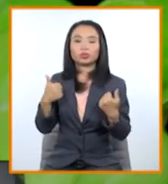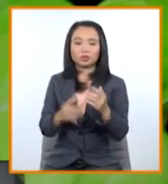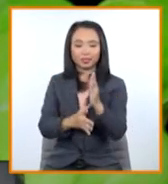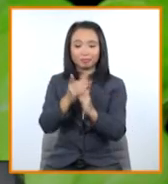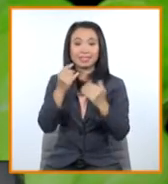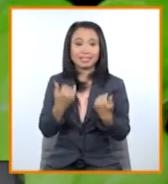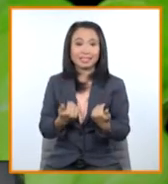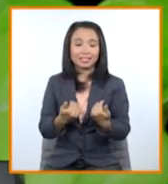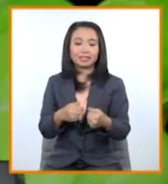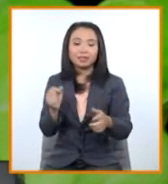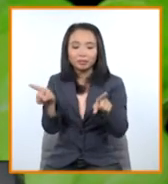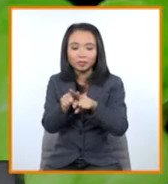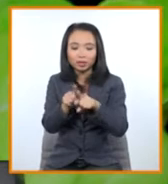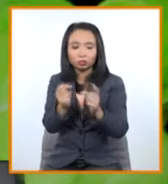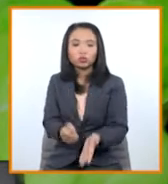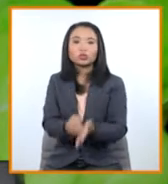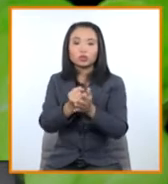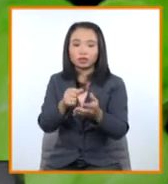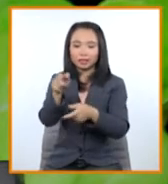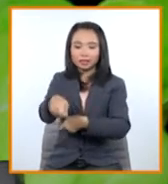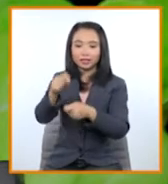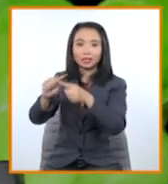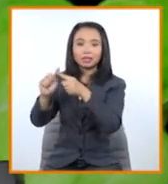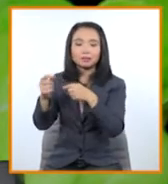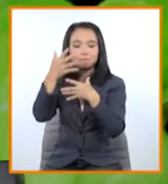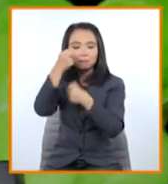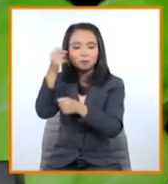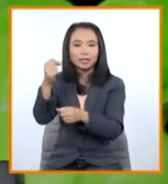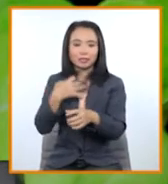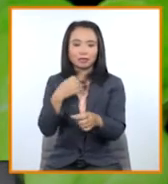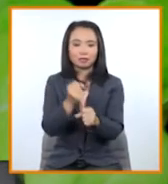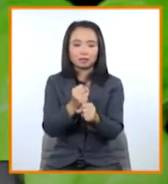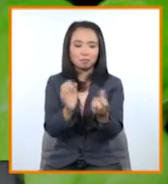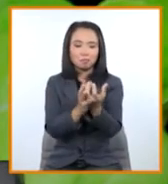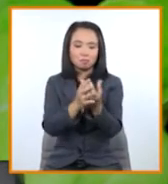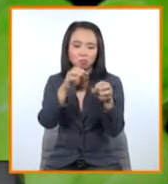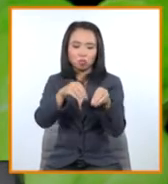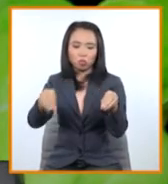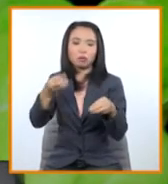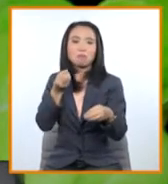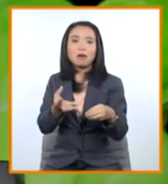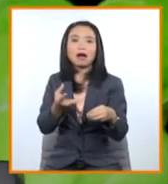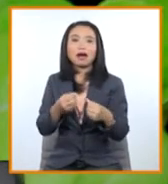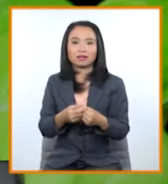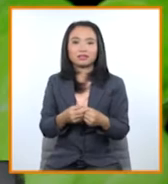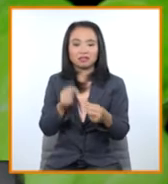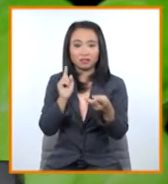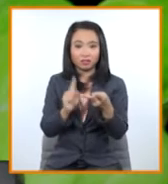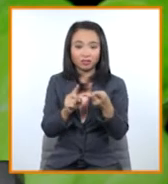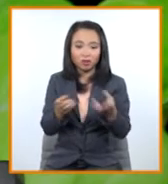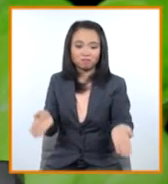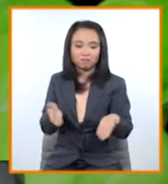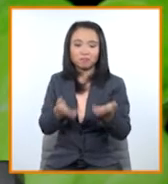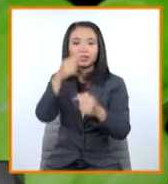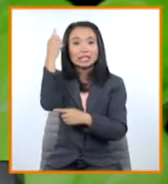เพื่อผลักดันให้ภาคเกษตรกรหันมาใส่ใจในการทำเกษตรอินทรีย์กันมากขึ้นเพื่อเป็นการสร้างรายได้อย่างยั่งยืนรวมทั้งผลักดันเรื่องของการท่องเที่ยวด้วย